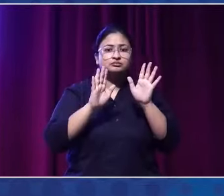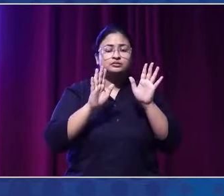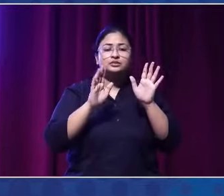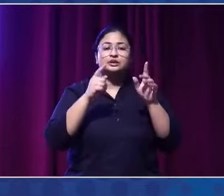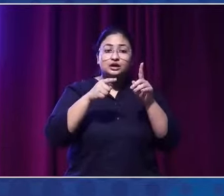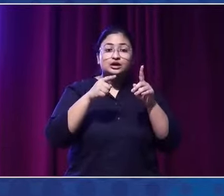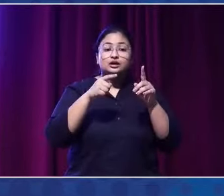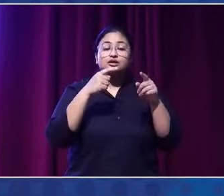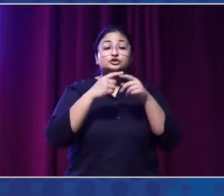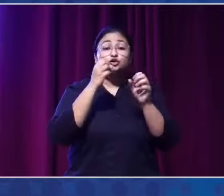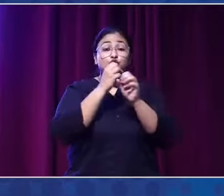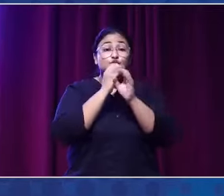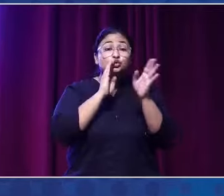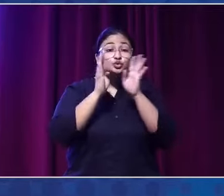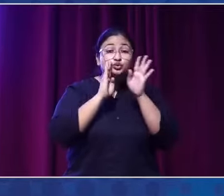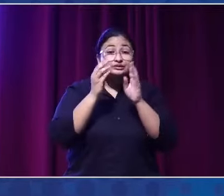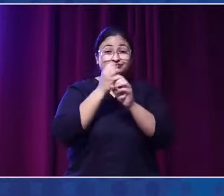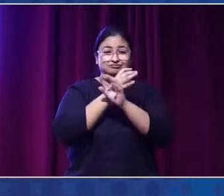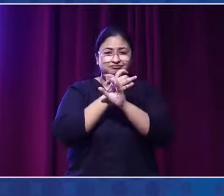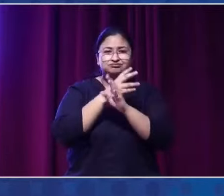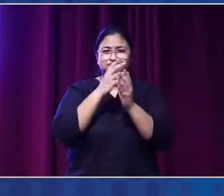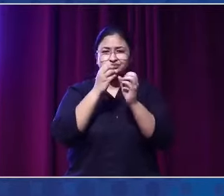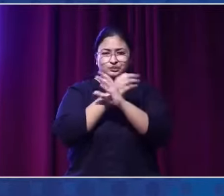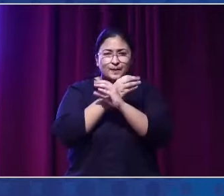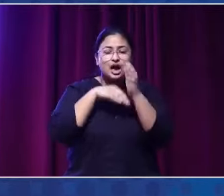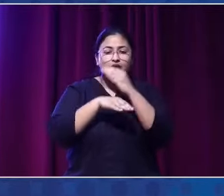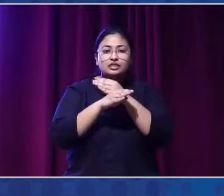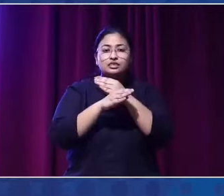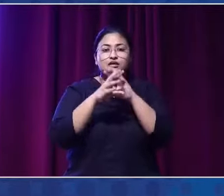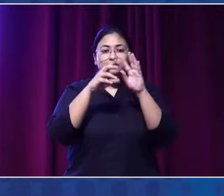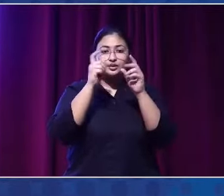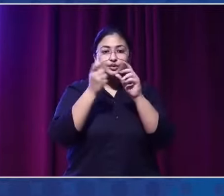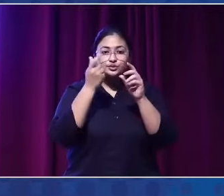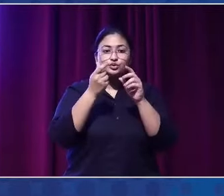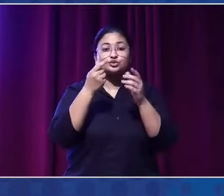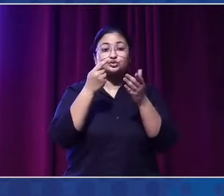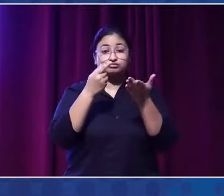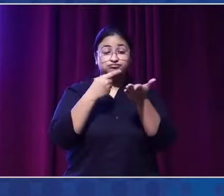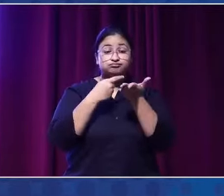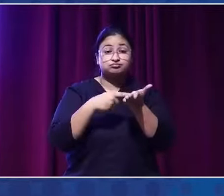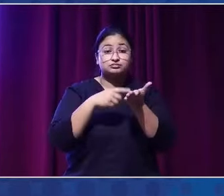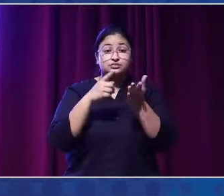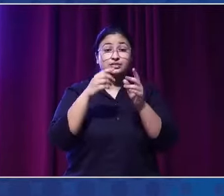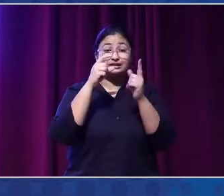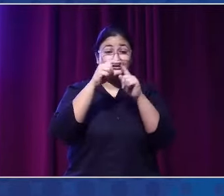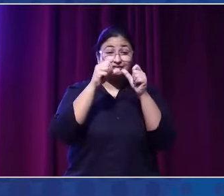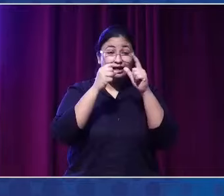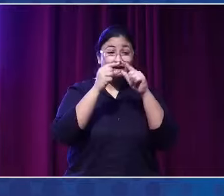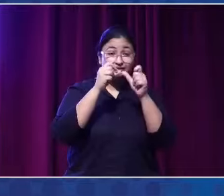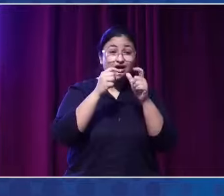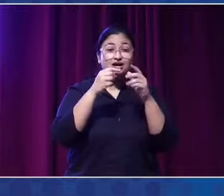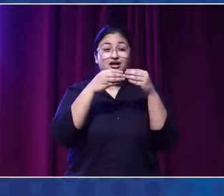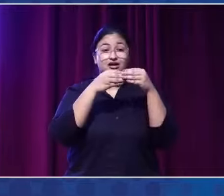एथिकल यूज ऑफ सोशल मीडिया इसकी गाइडलाइंस दे विल ऑल्सो रिमेन विद एवरीबडी नाउ गाइडलाइंस ऑन डाटा कलेक्शन बेनिफिशियरीज